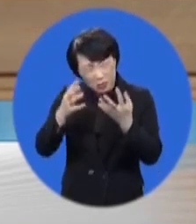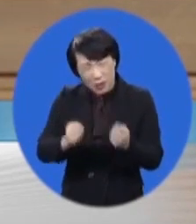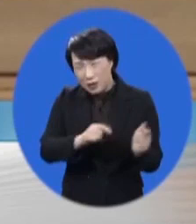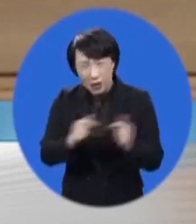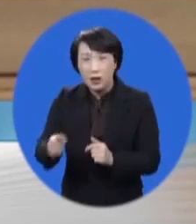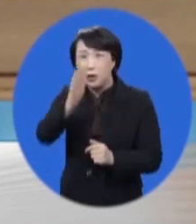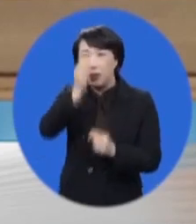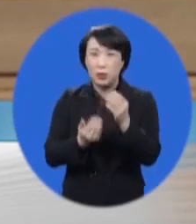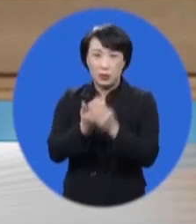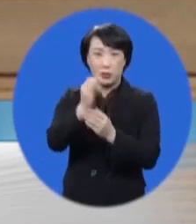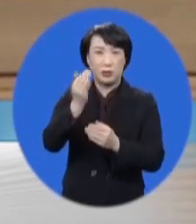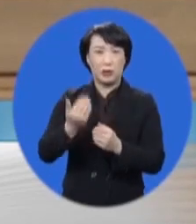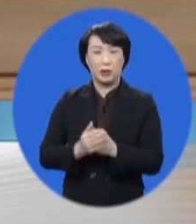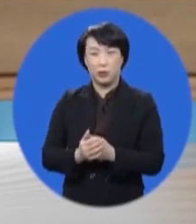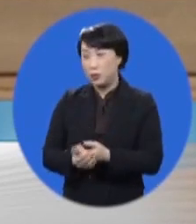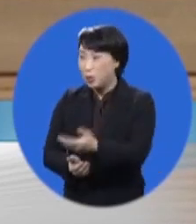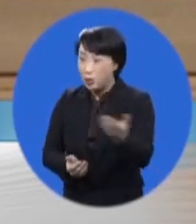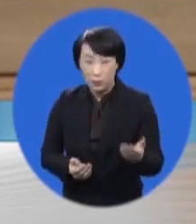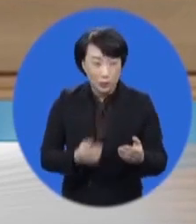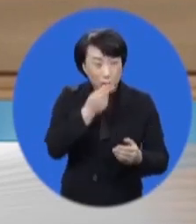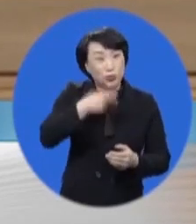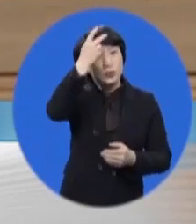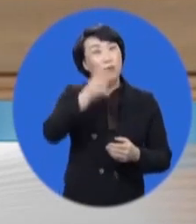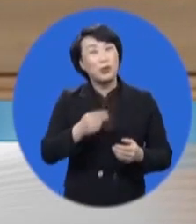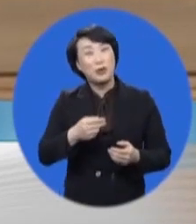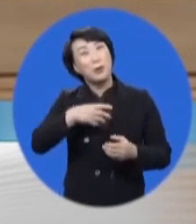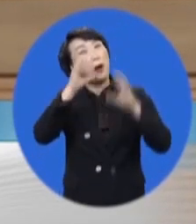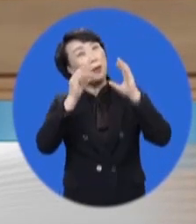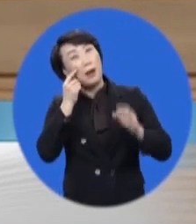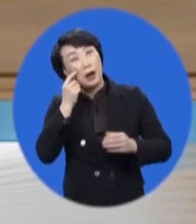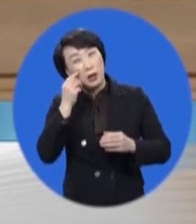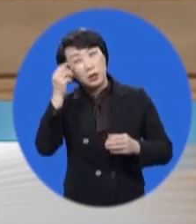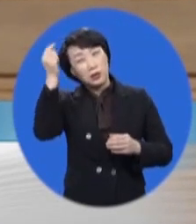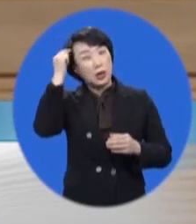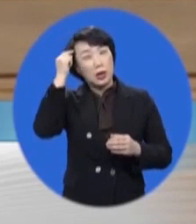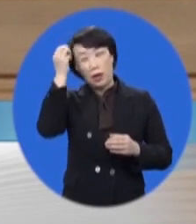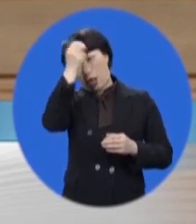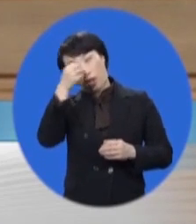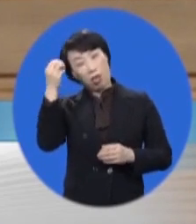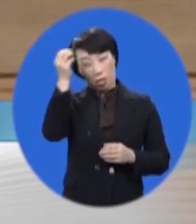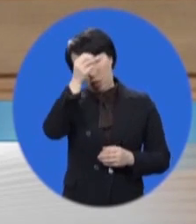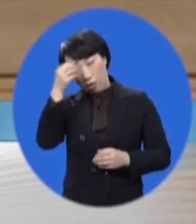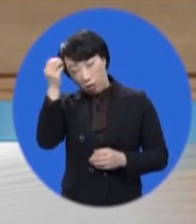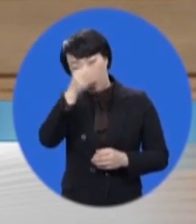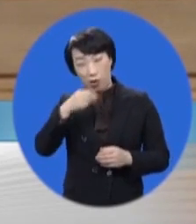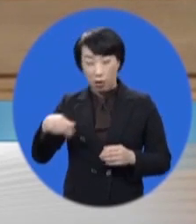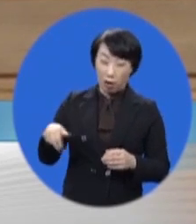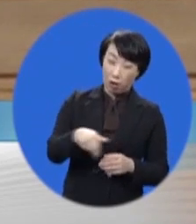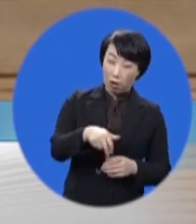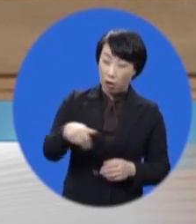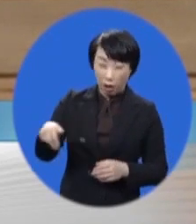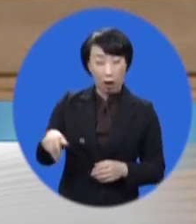수많은 병들을 만들고 여러분 술 먹고 보세요. 정신이 없어가지고 이렇게 움직이는 사람